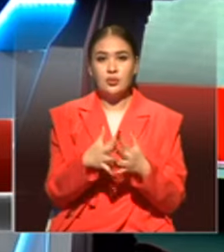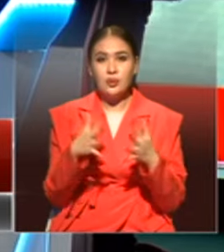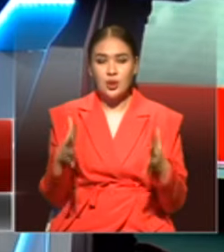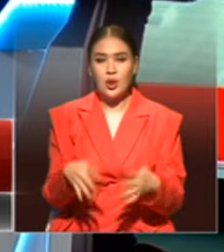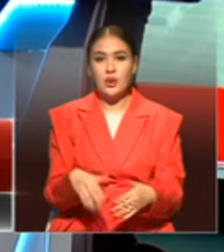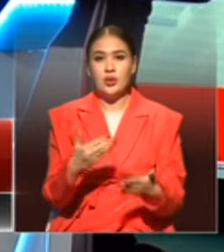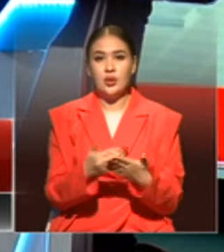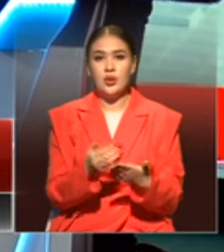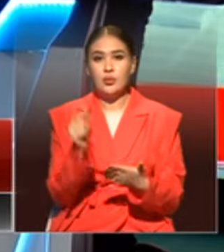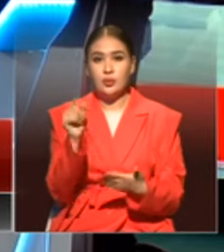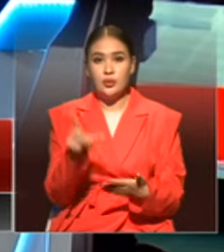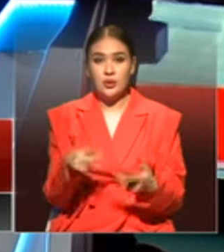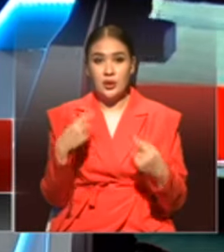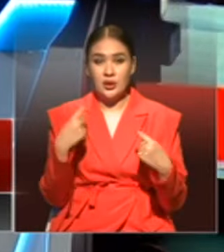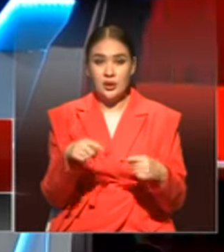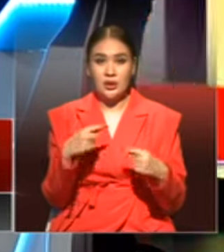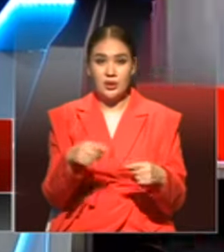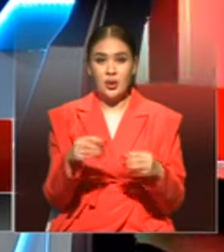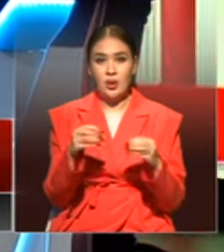салым төлесе, ол